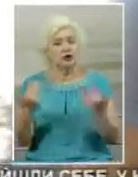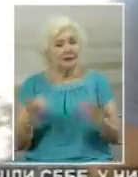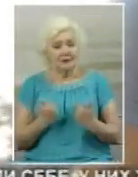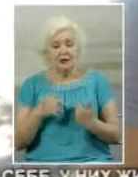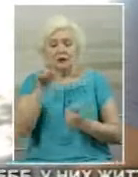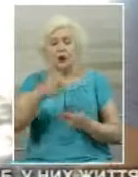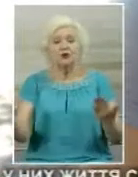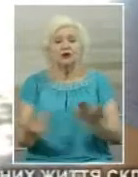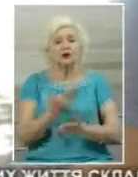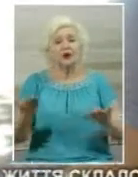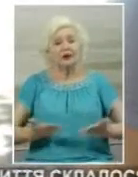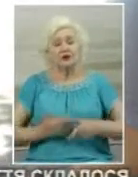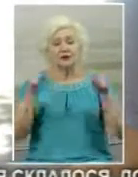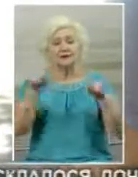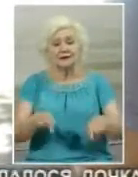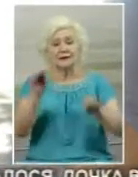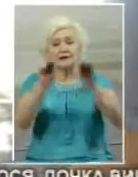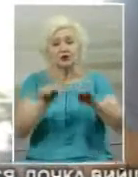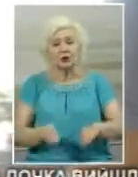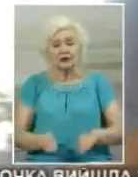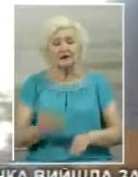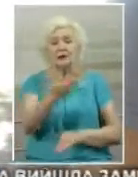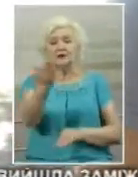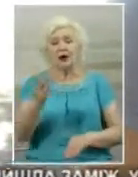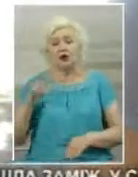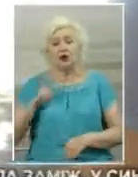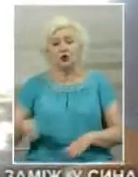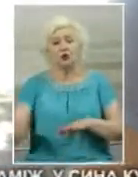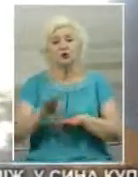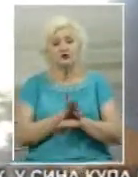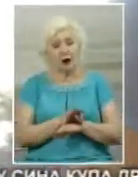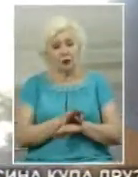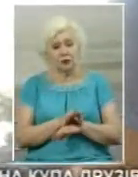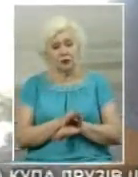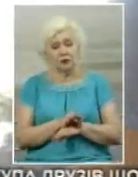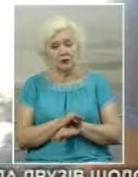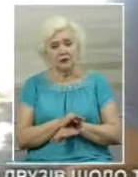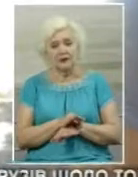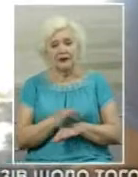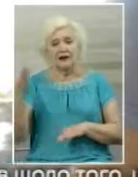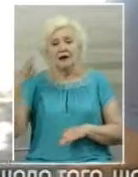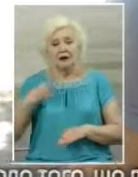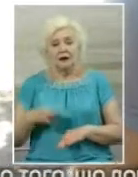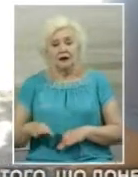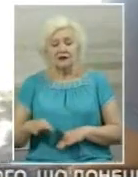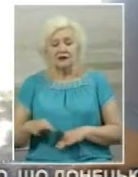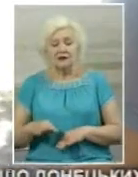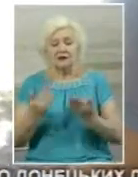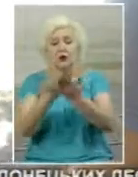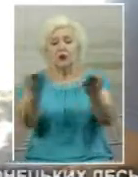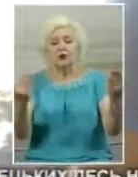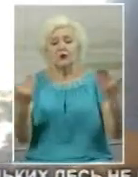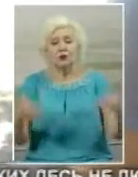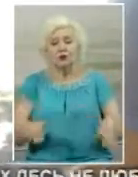У них новая жизнь здесь сложилась. Они, вот дочка вышла замуж, сын, у него тут